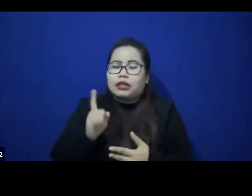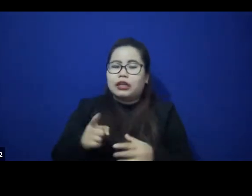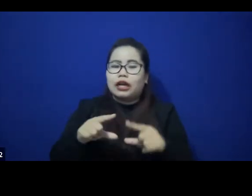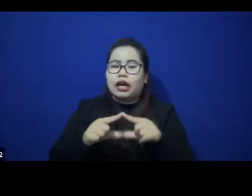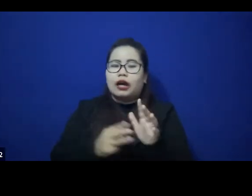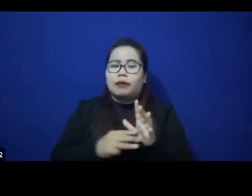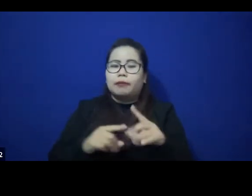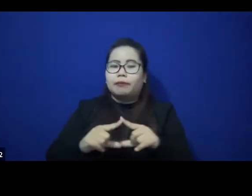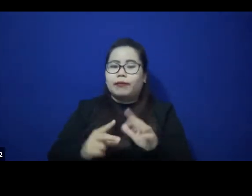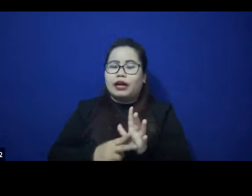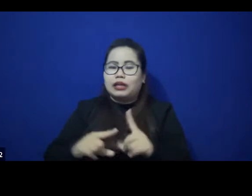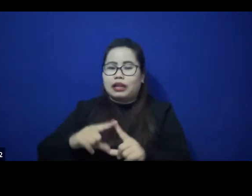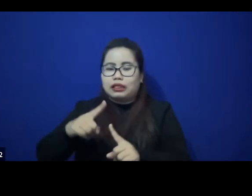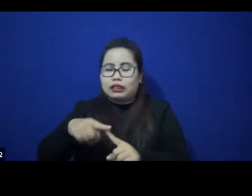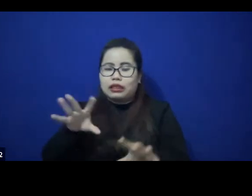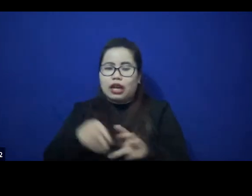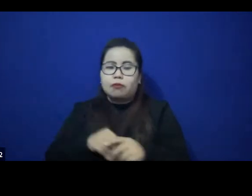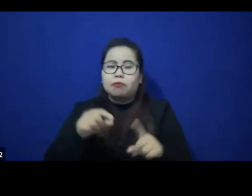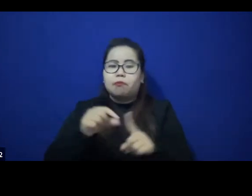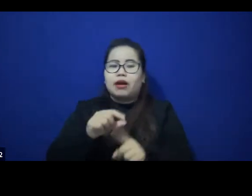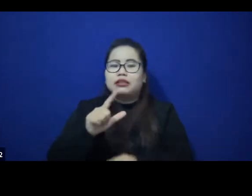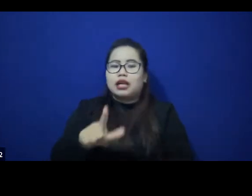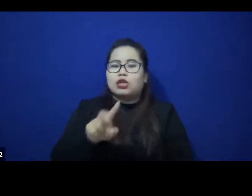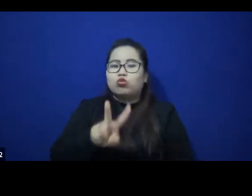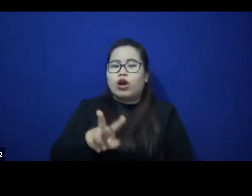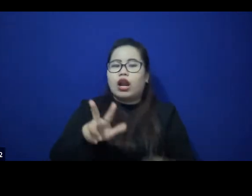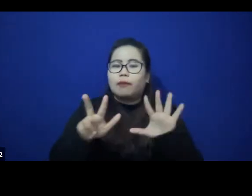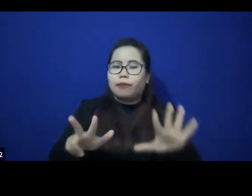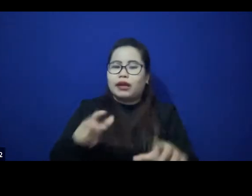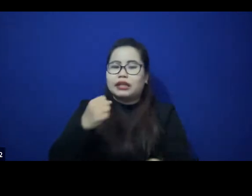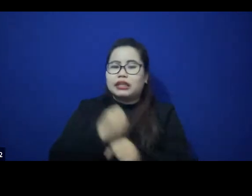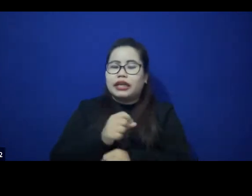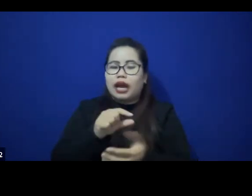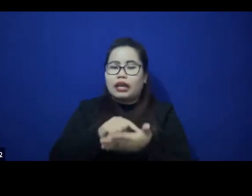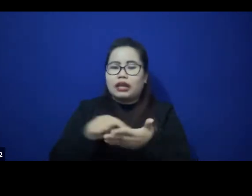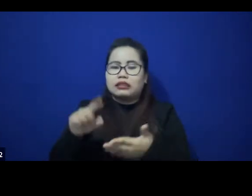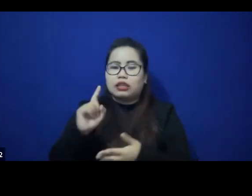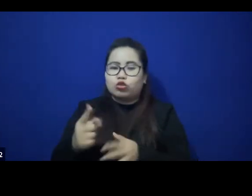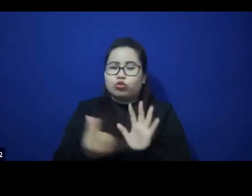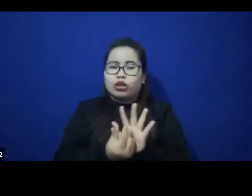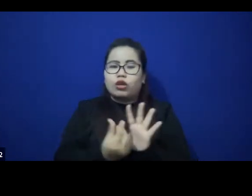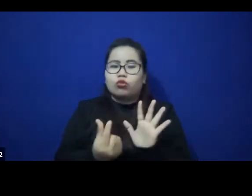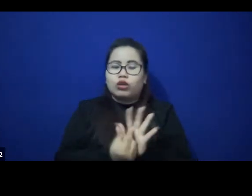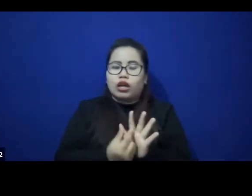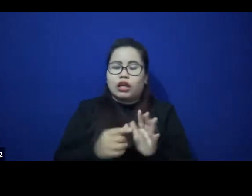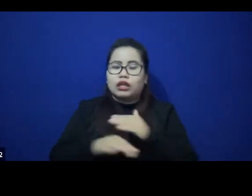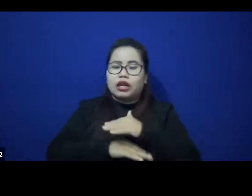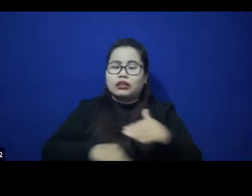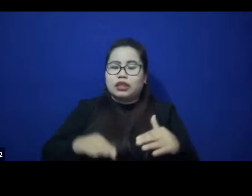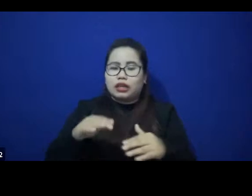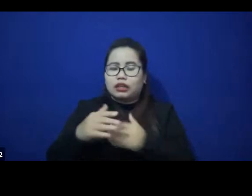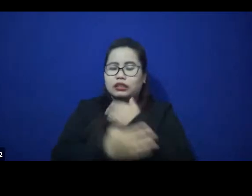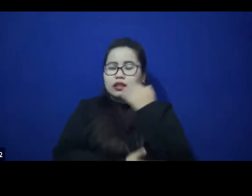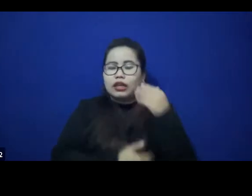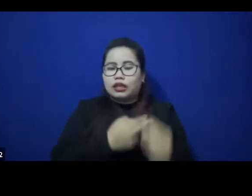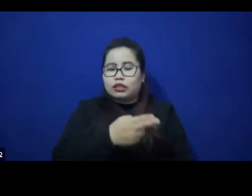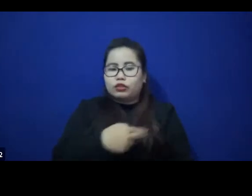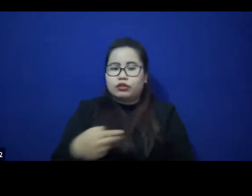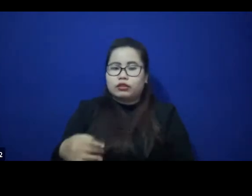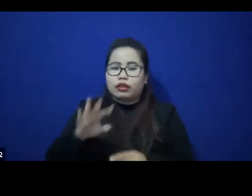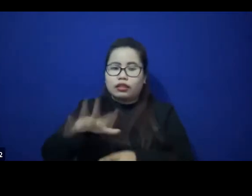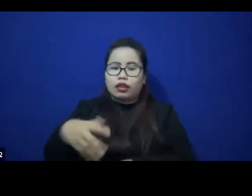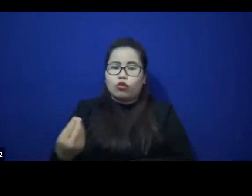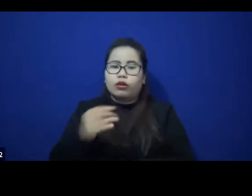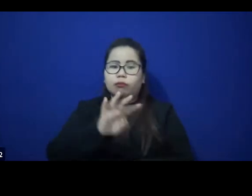antara lain pasal 28g ayat 1 undang-undang Dasar Negara Republik Indonesia tahun 45